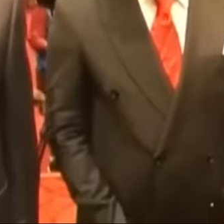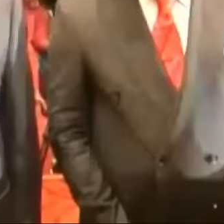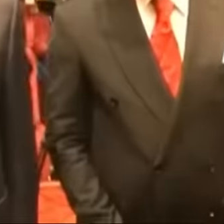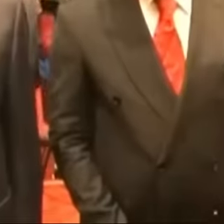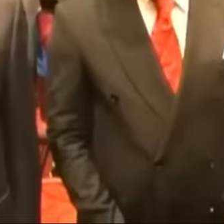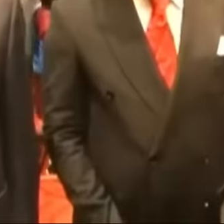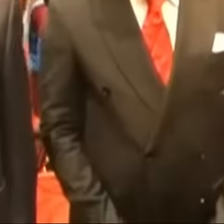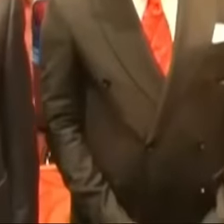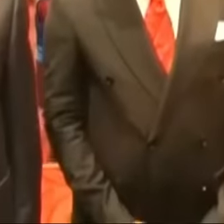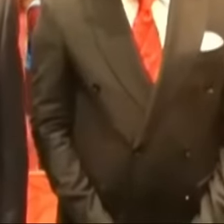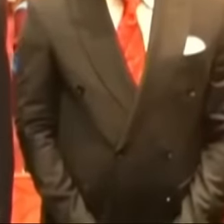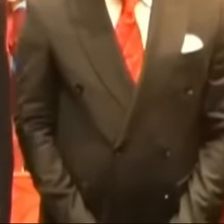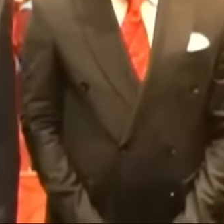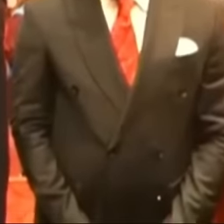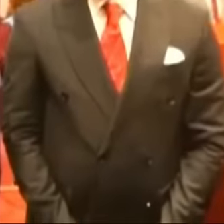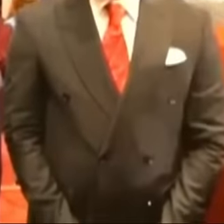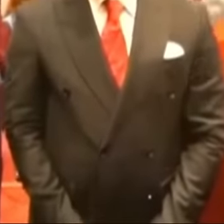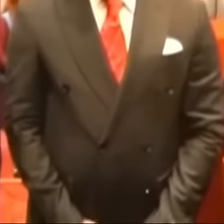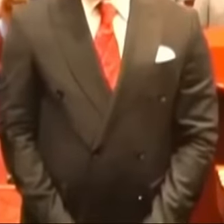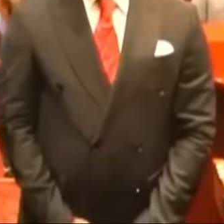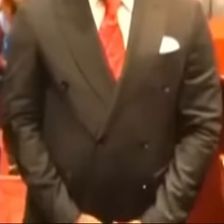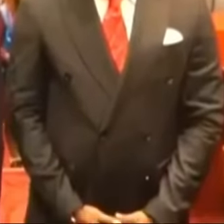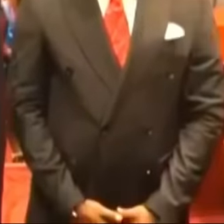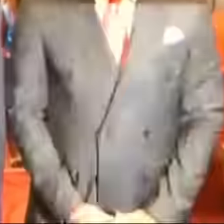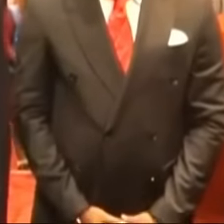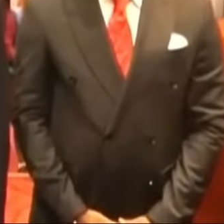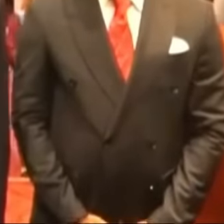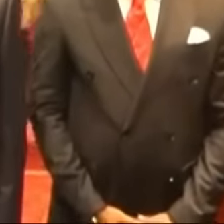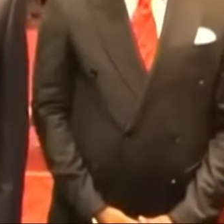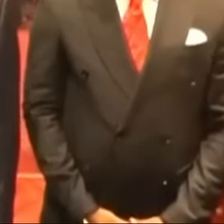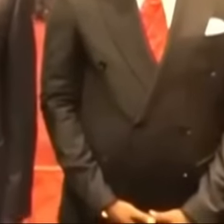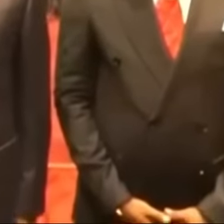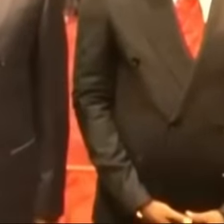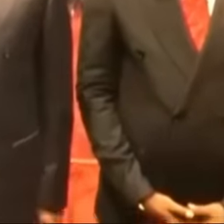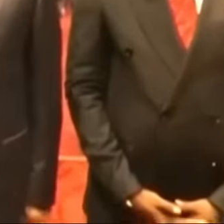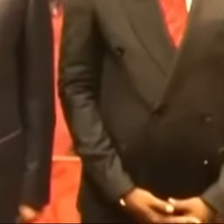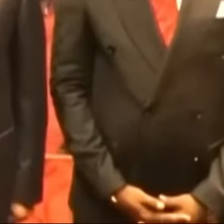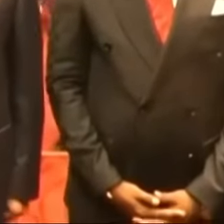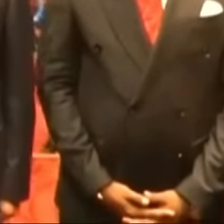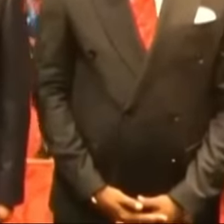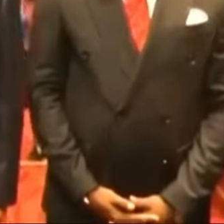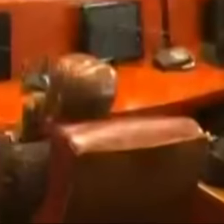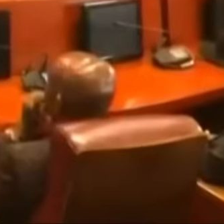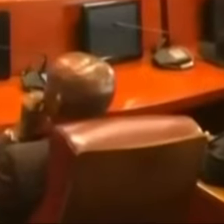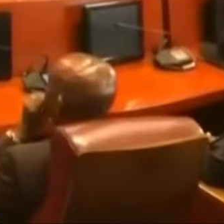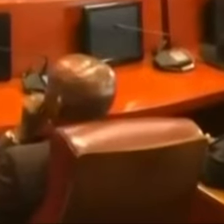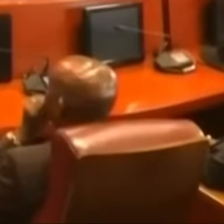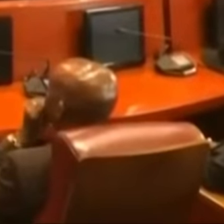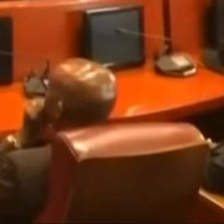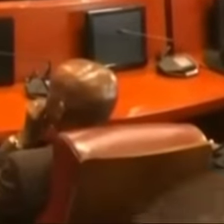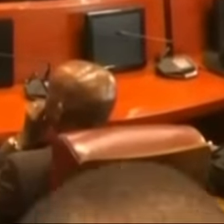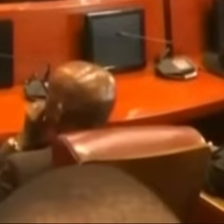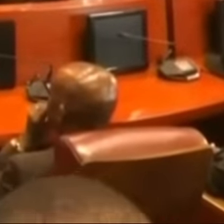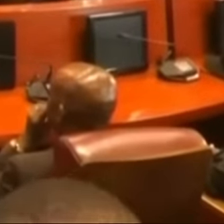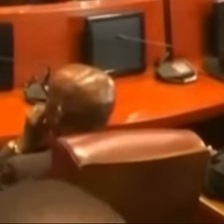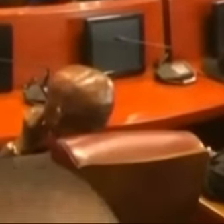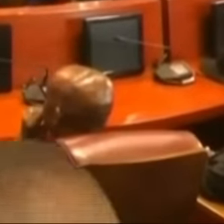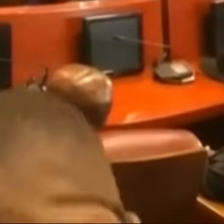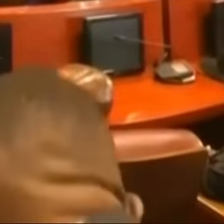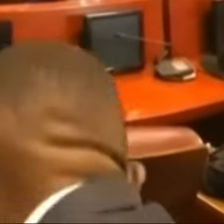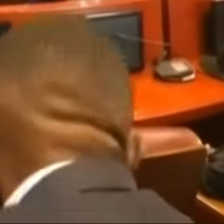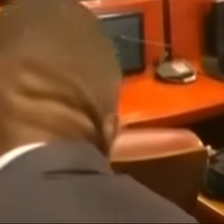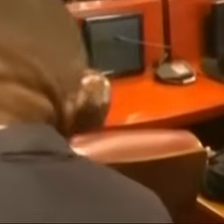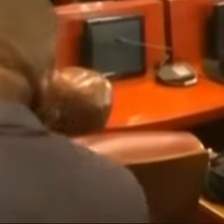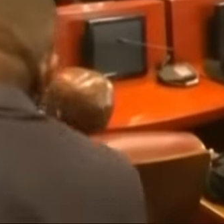Le doyen Pascal Kindwelo, c'est lui le nouveau président du bureau provisoire du Sénat. Il sera secondé des deux Benjamin,